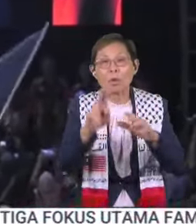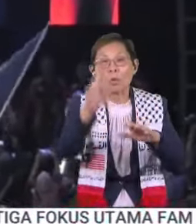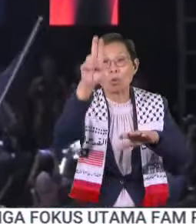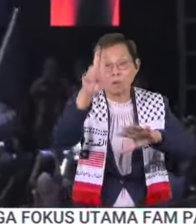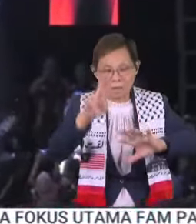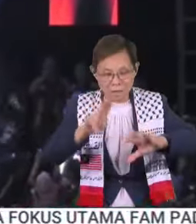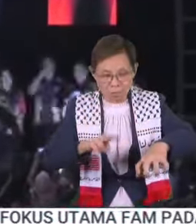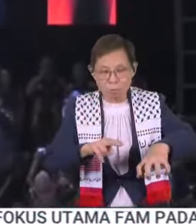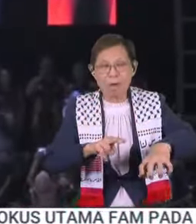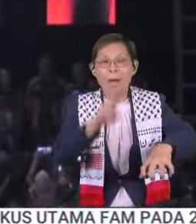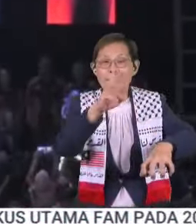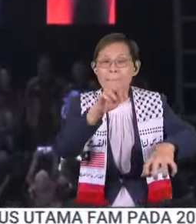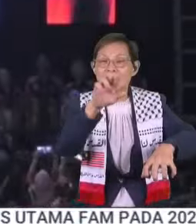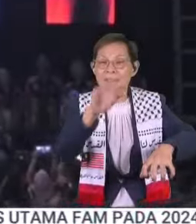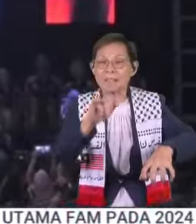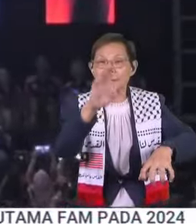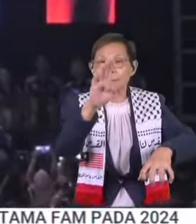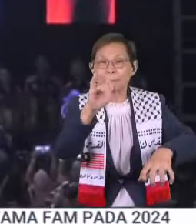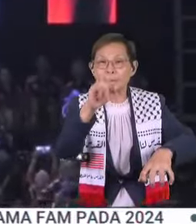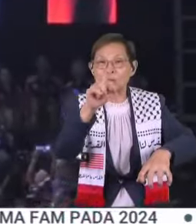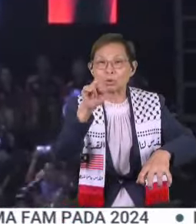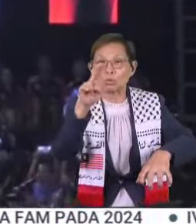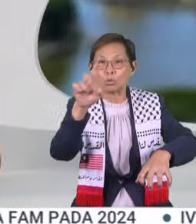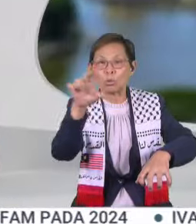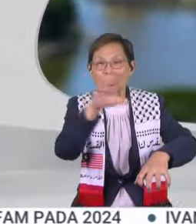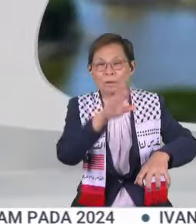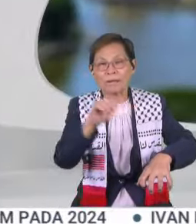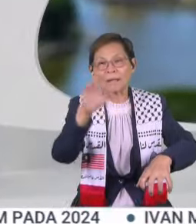Utara diwakili bahagian Miri, Bintulu dan Limbang.